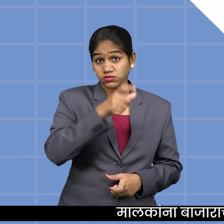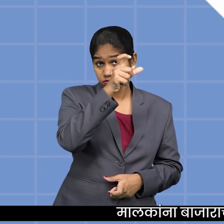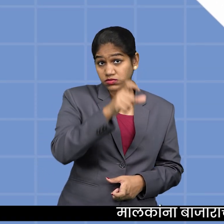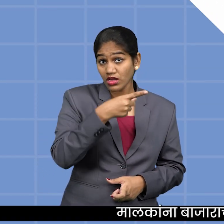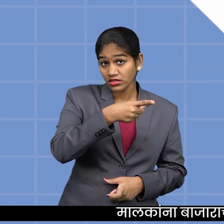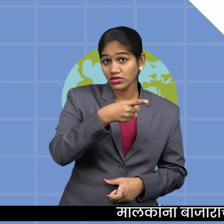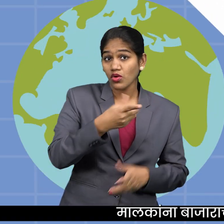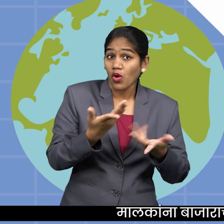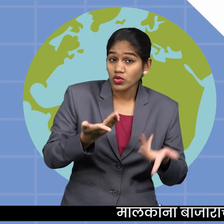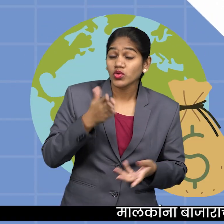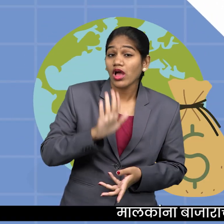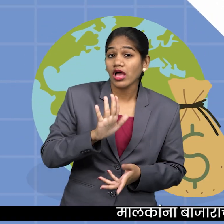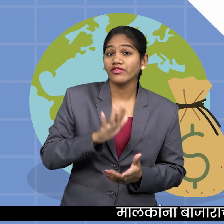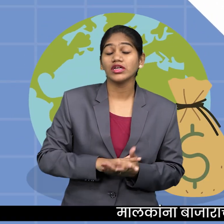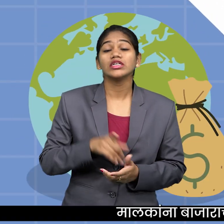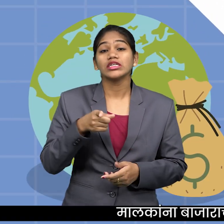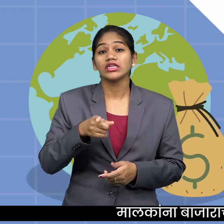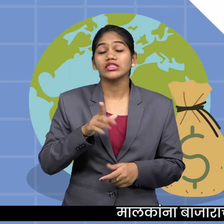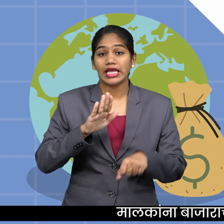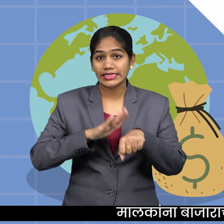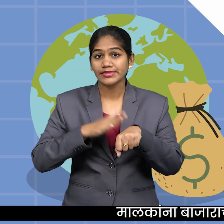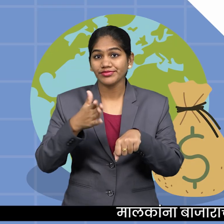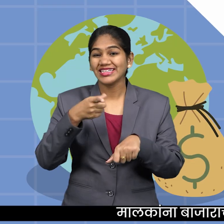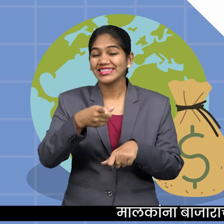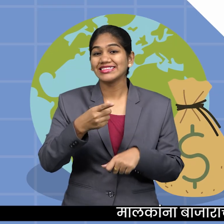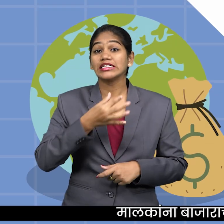मालकांना बाजाराची जोखीम देखील घ्यावी लागते.